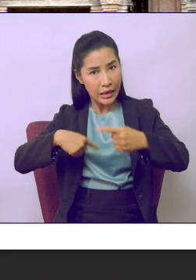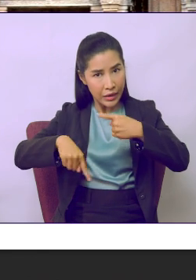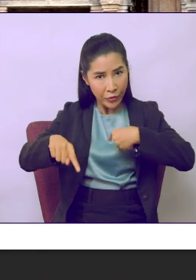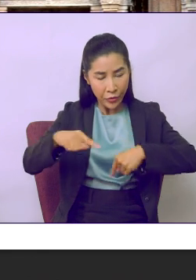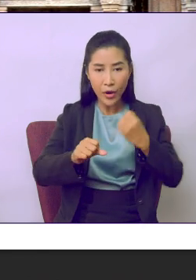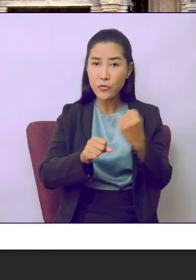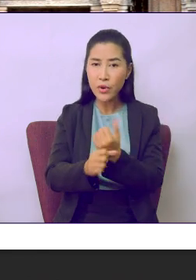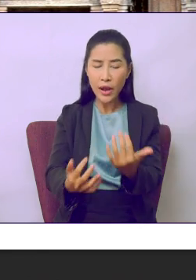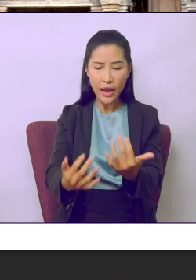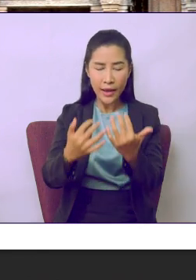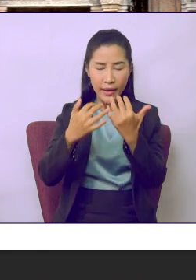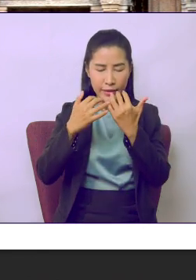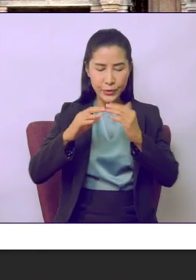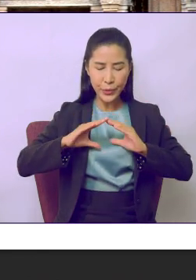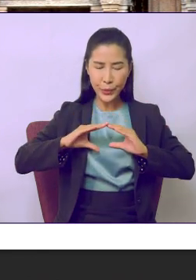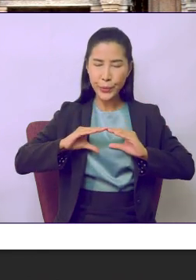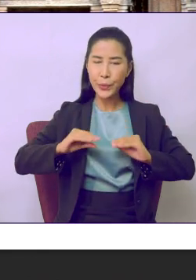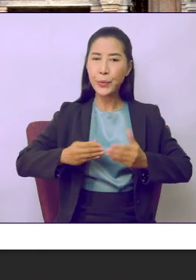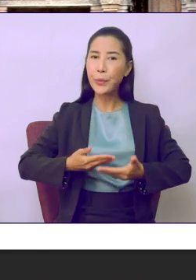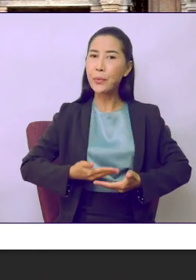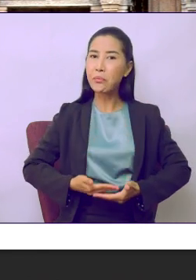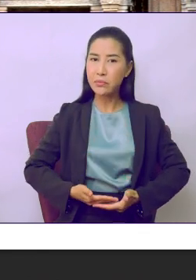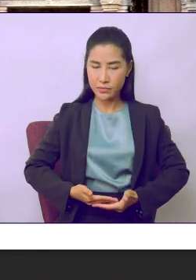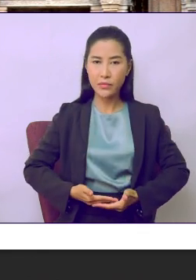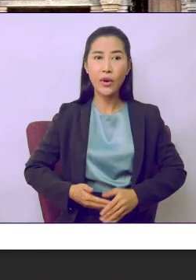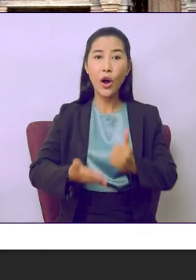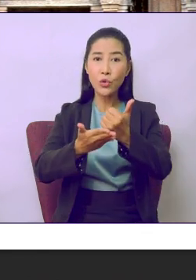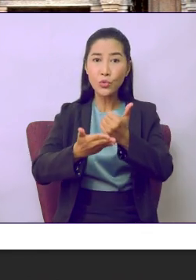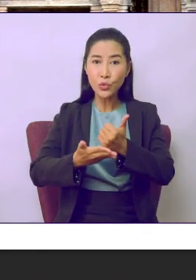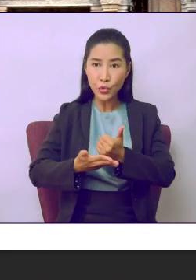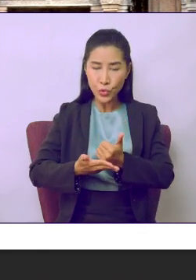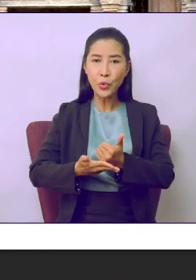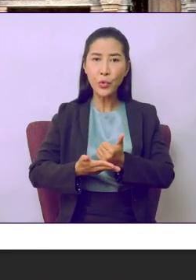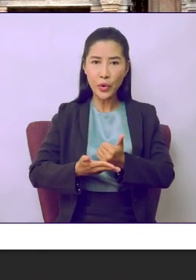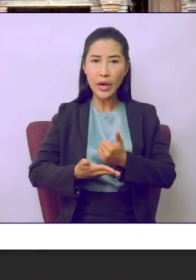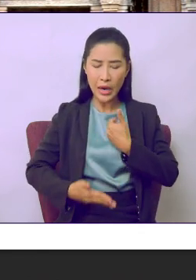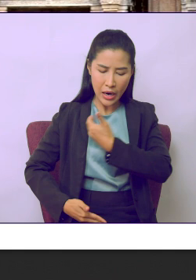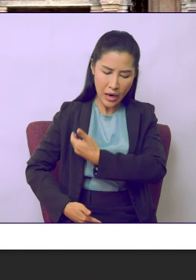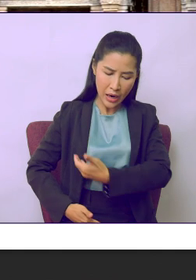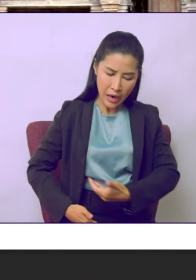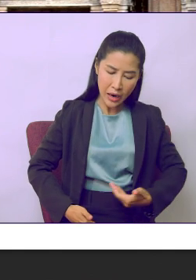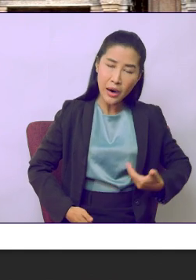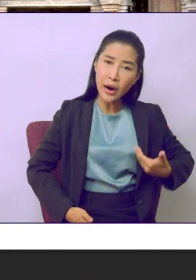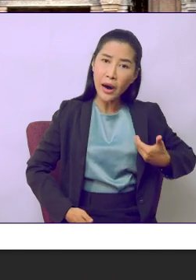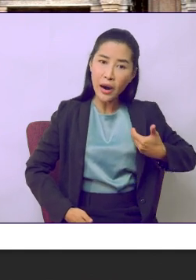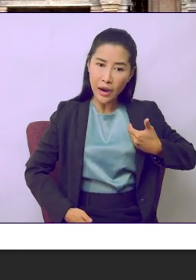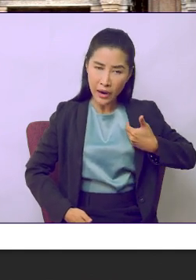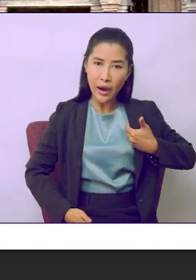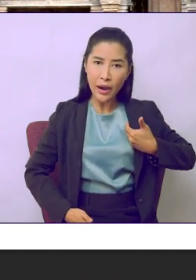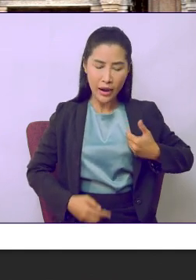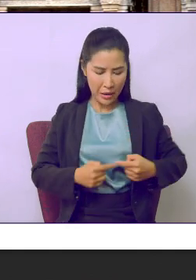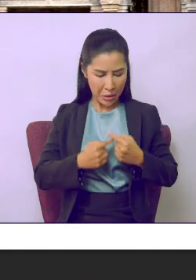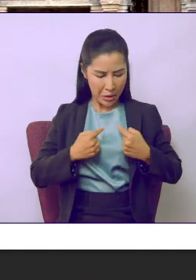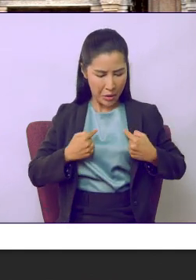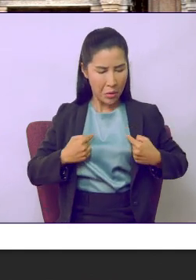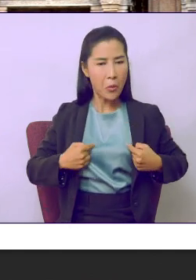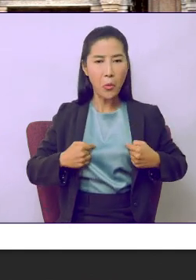หายใจและทำสมาธิเนี่ยครับมันก็จะช่วยเรานะครับให้เกิดภาวะสมดุลนะครับทั้งกายนะครับและก็ใจ